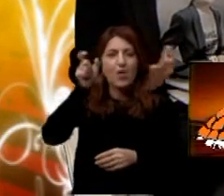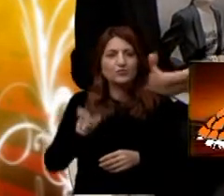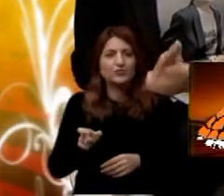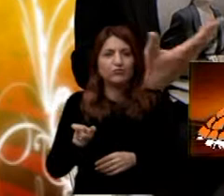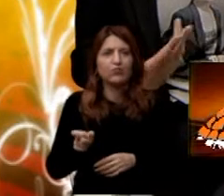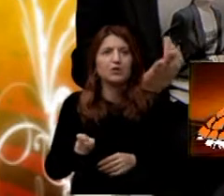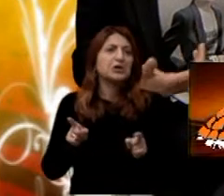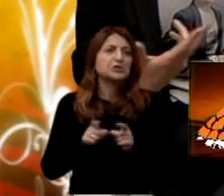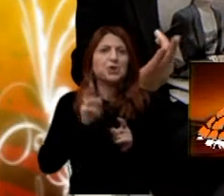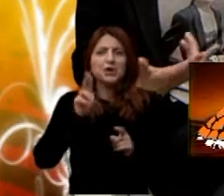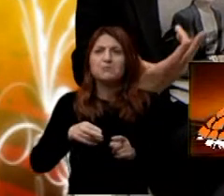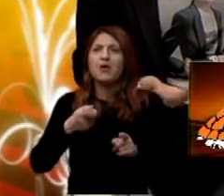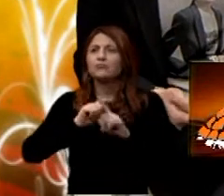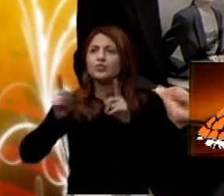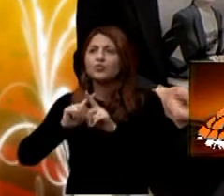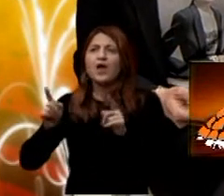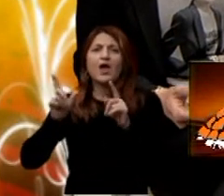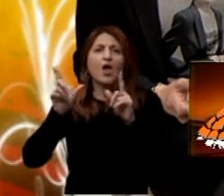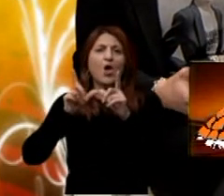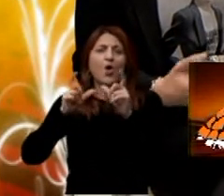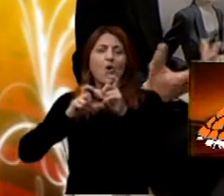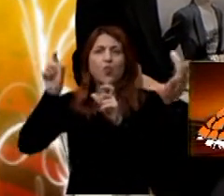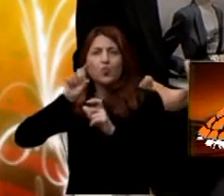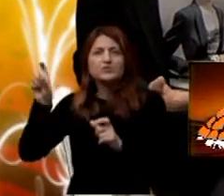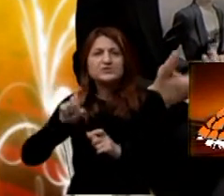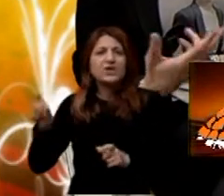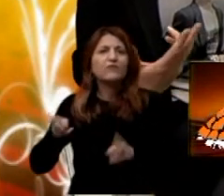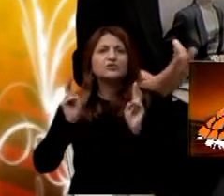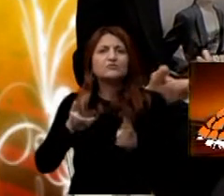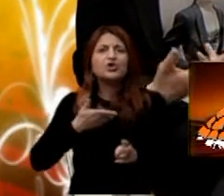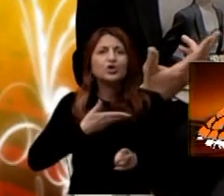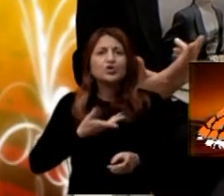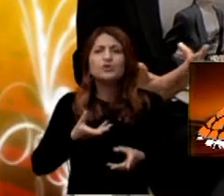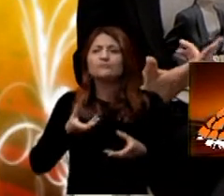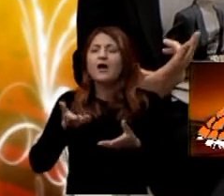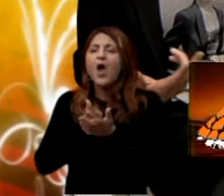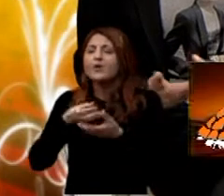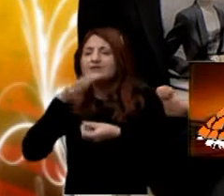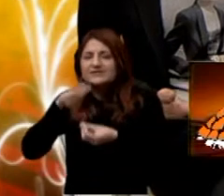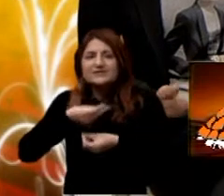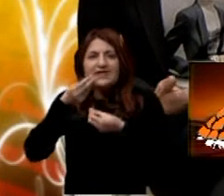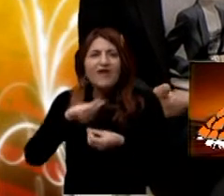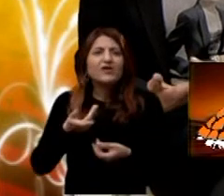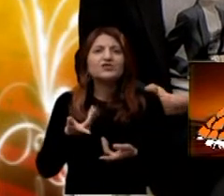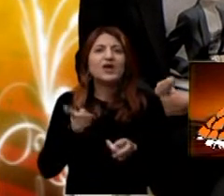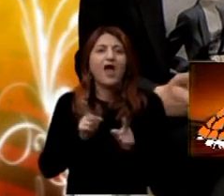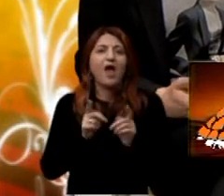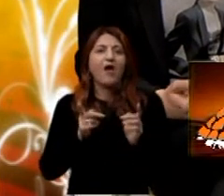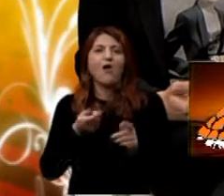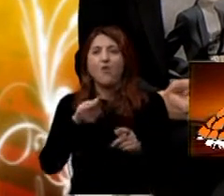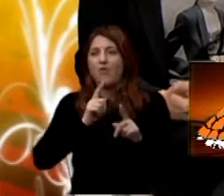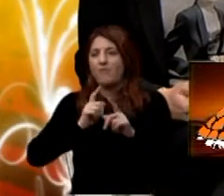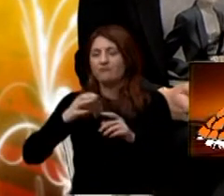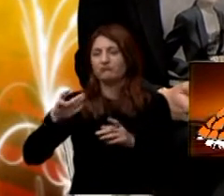i razne druge ustanove gdje se može dobiti zapravo sveobuhvatni uvid i savjetovanja. Znači sad već i nutricionisti poprilično